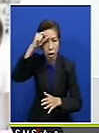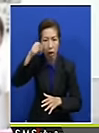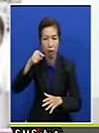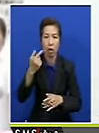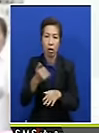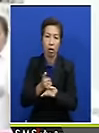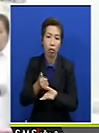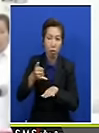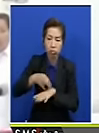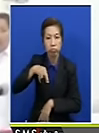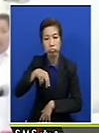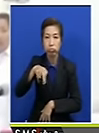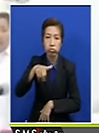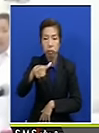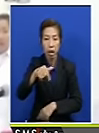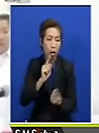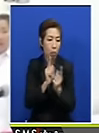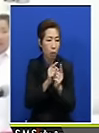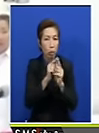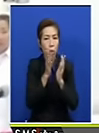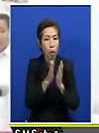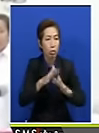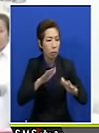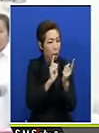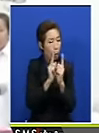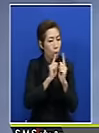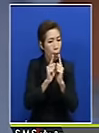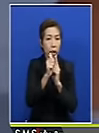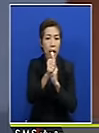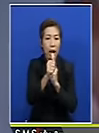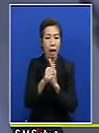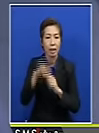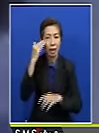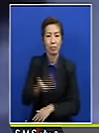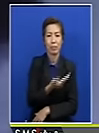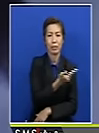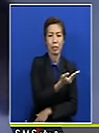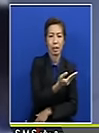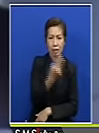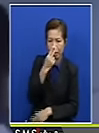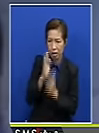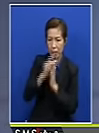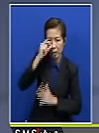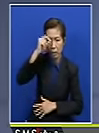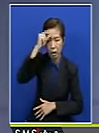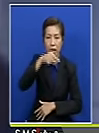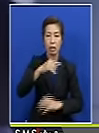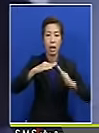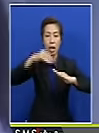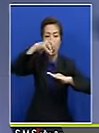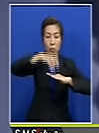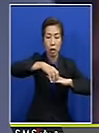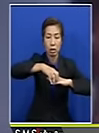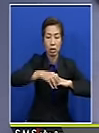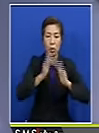ที่สามารถเดินเหินได้พูดคุยกับศิษยานุศิษย์โดยจากการชี้แจงของตัวแทนวัดพระธรรมกายบอกว่า